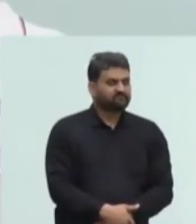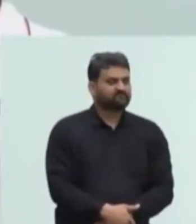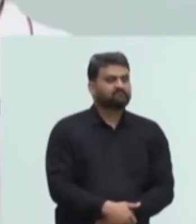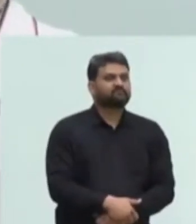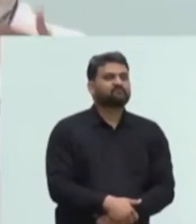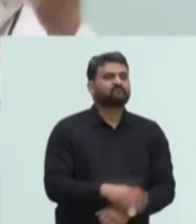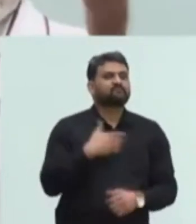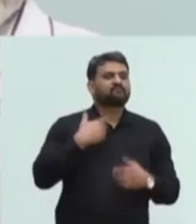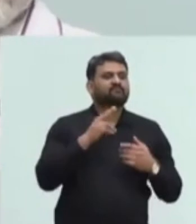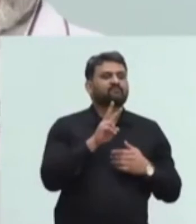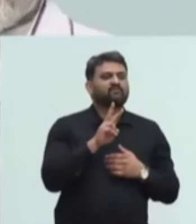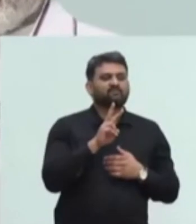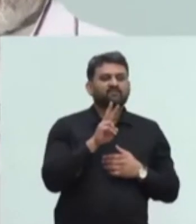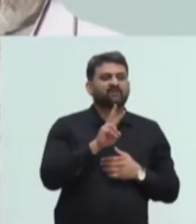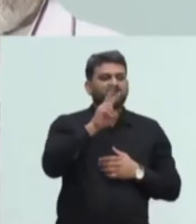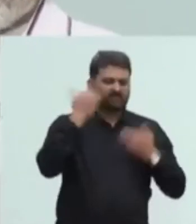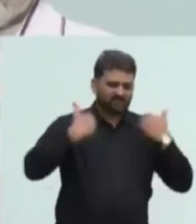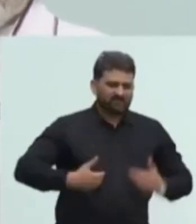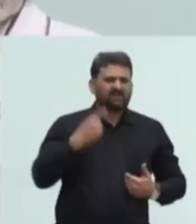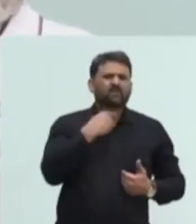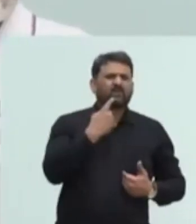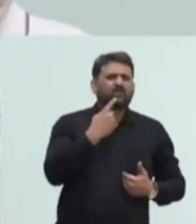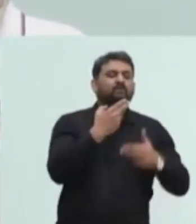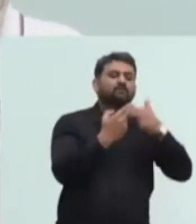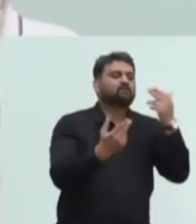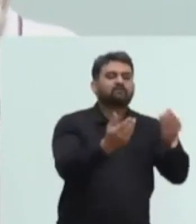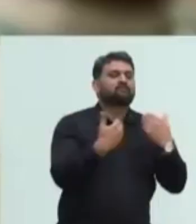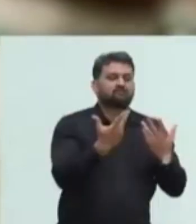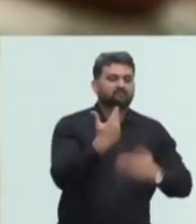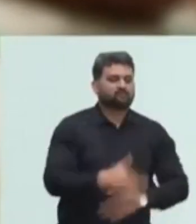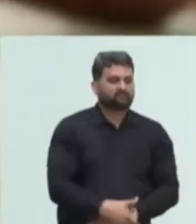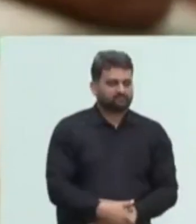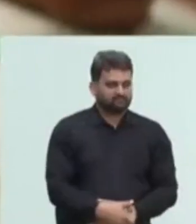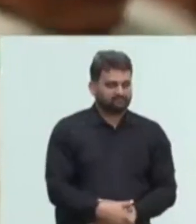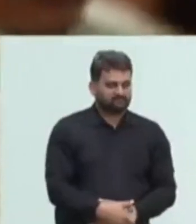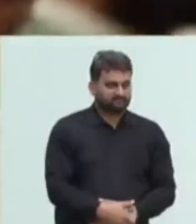बताइए अपने विषय में थोड़ा बताइए देशवासी देखना चाहते हैं आपको अ